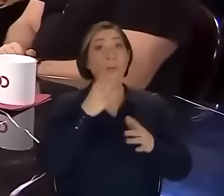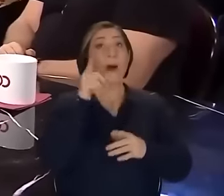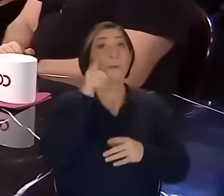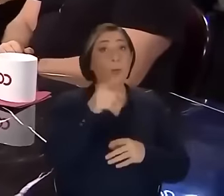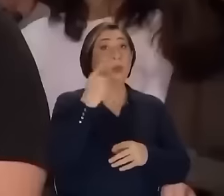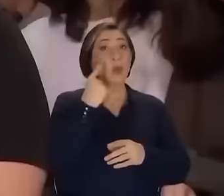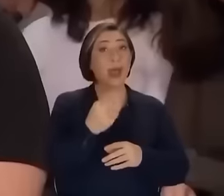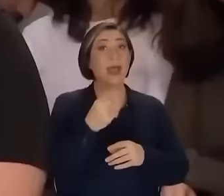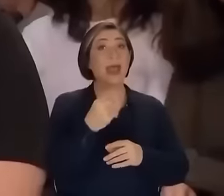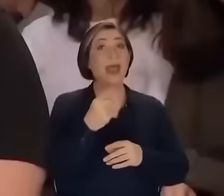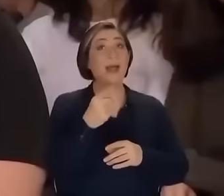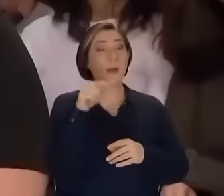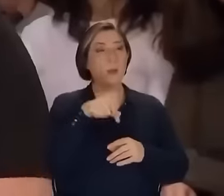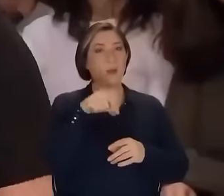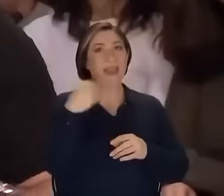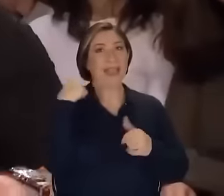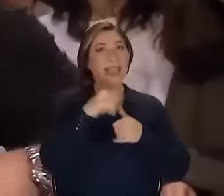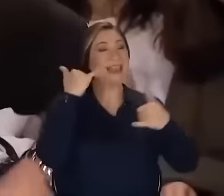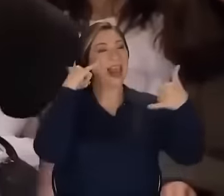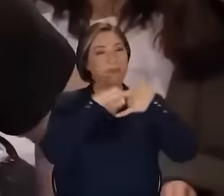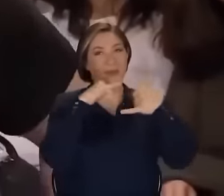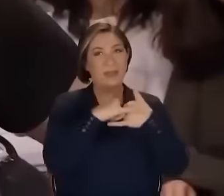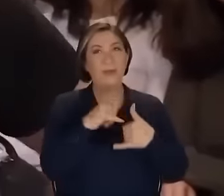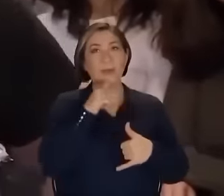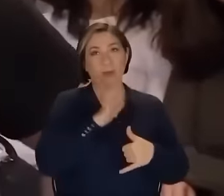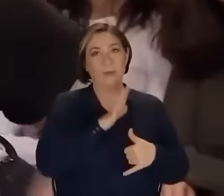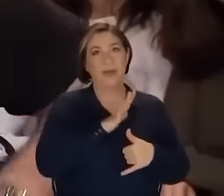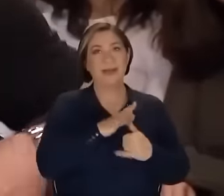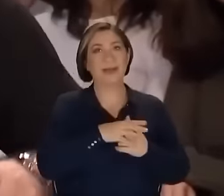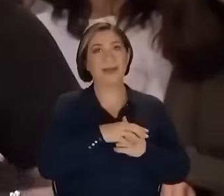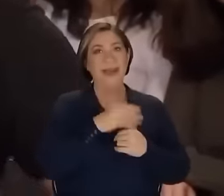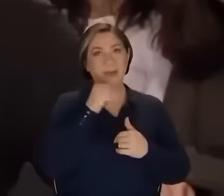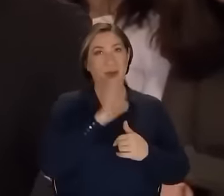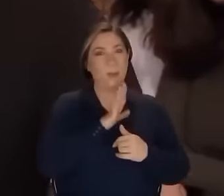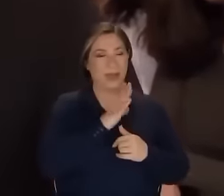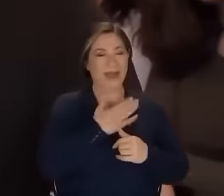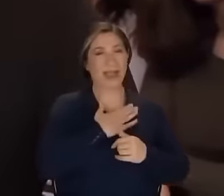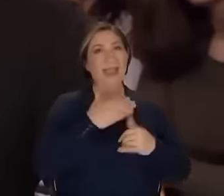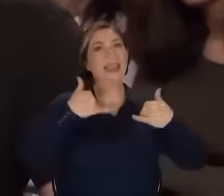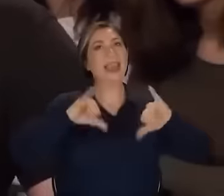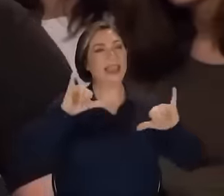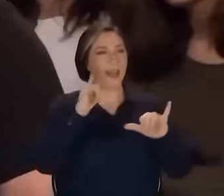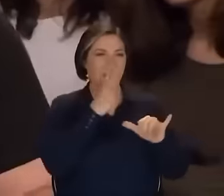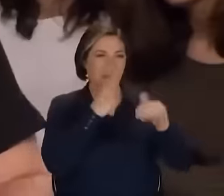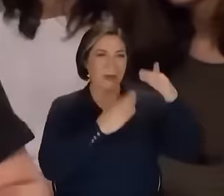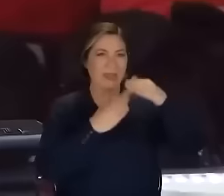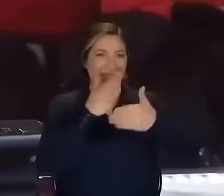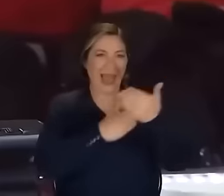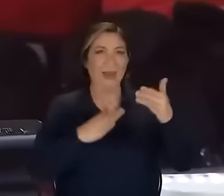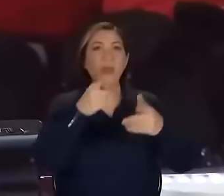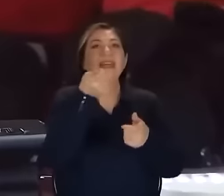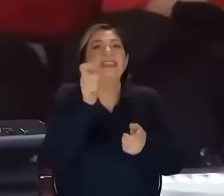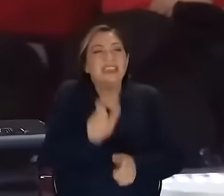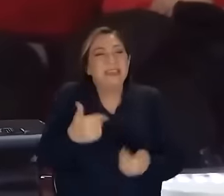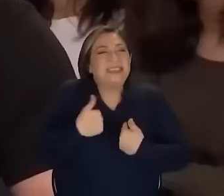bu yanıyla daha bugün gene telefonla konuştum. Kimle? Oğlanla. Tatildeler, sömestr tatili. Aa, bizim gibi işçi